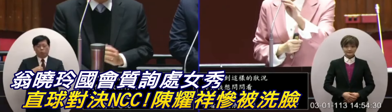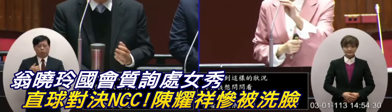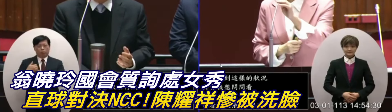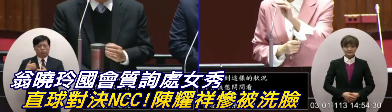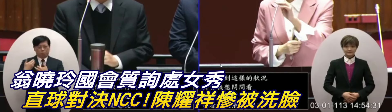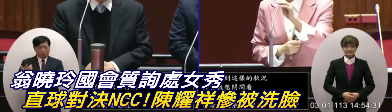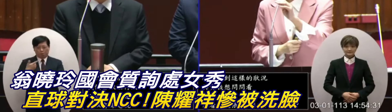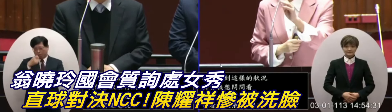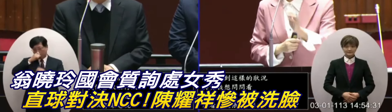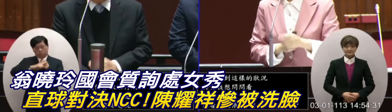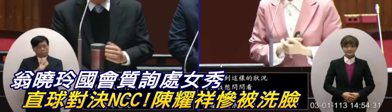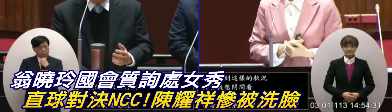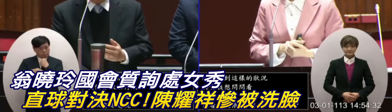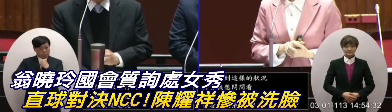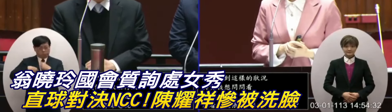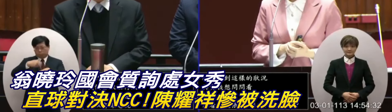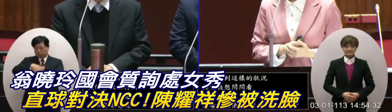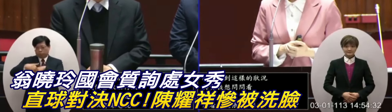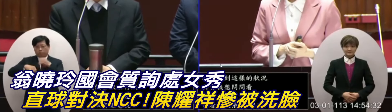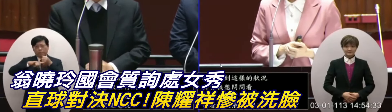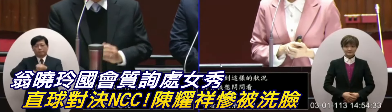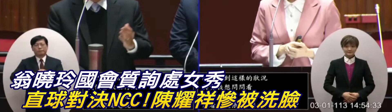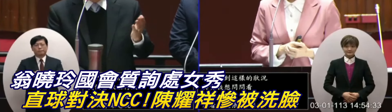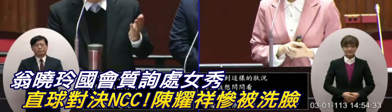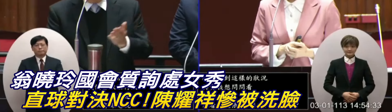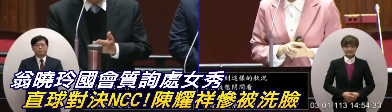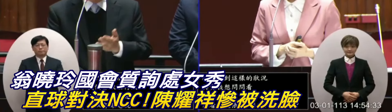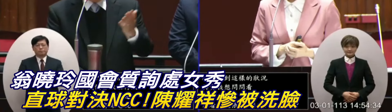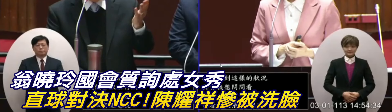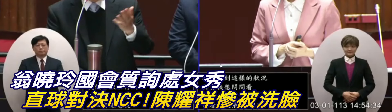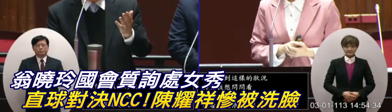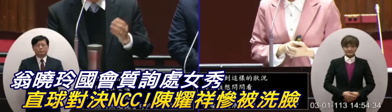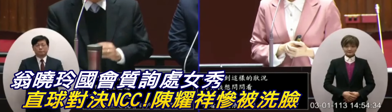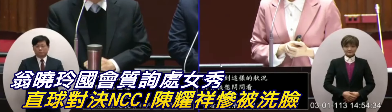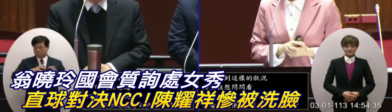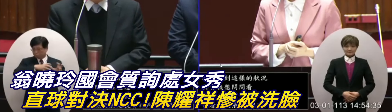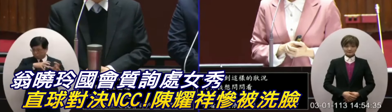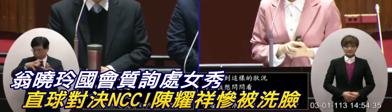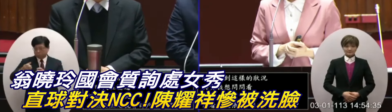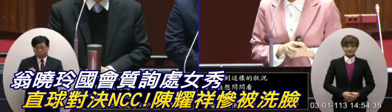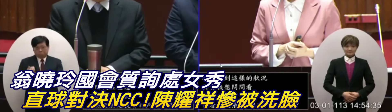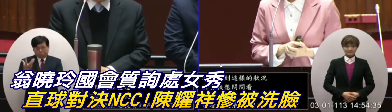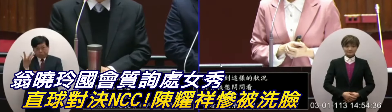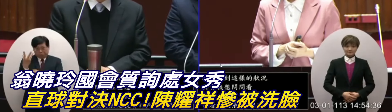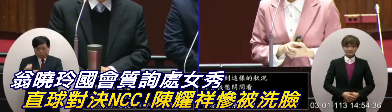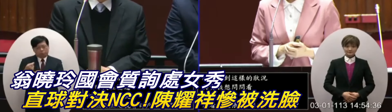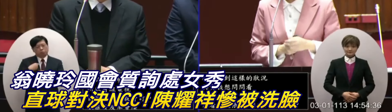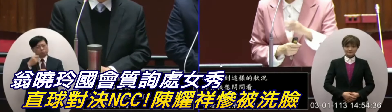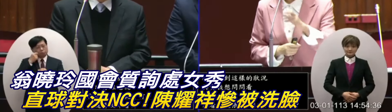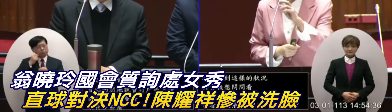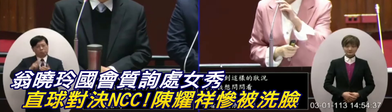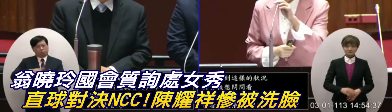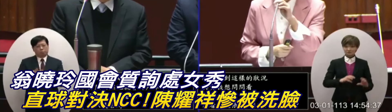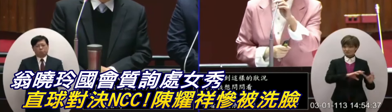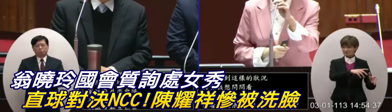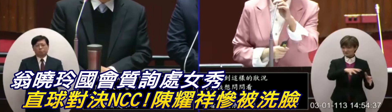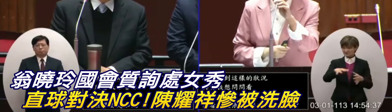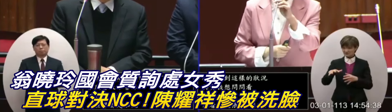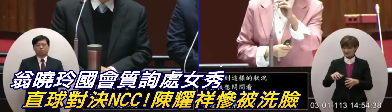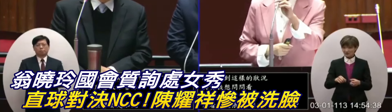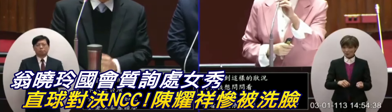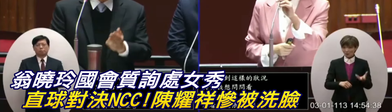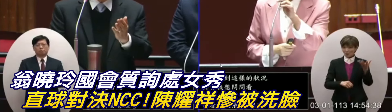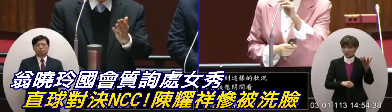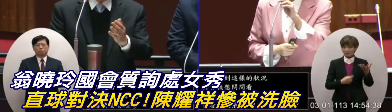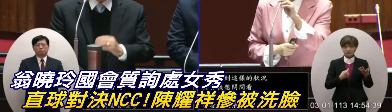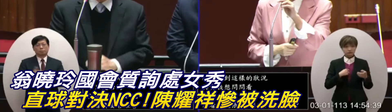营的这一个法规的这一个定，那世界潮流很难逆转 世界潮流很难逆